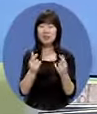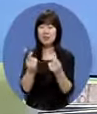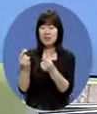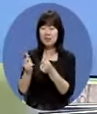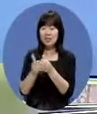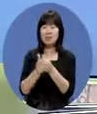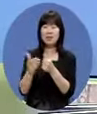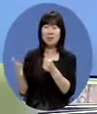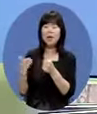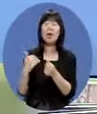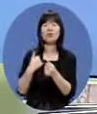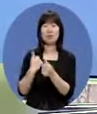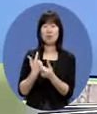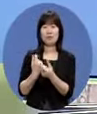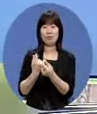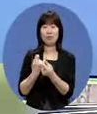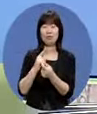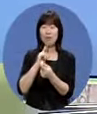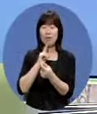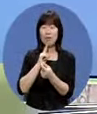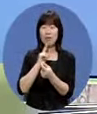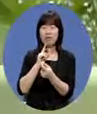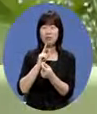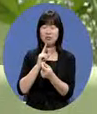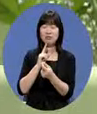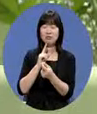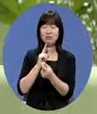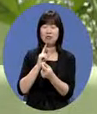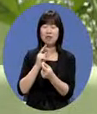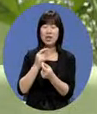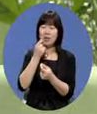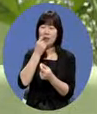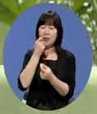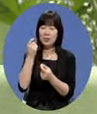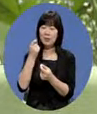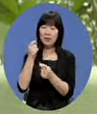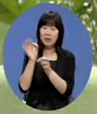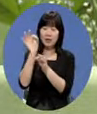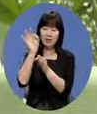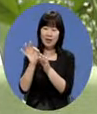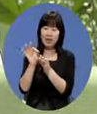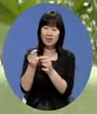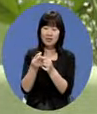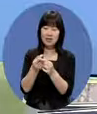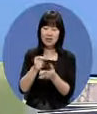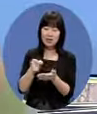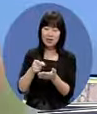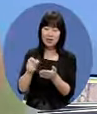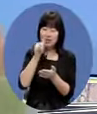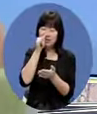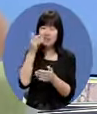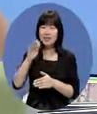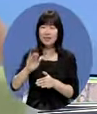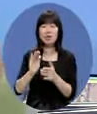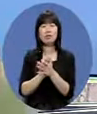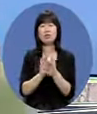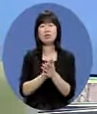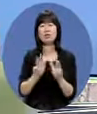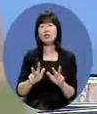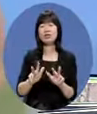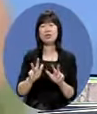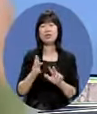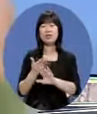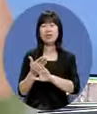그러니까 이면지 저도 그랬고 우리도 뭐 그때 이면지 써라 써라 해서 썼죠. 연필도 뒤에 볼펜 꽂아서 또 조그만 건 이렇게 쓰고 했는데 친구들이 안 그러니까